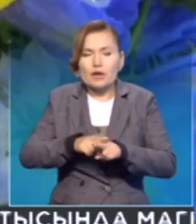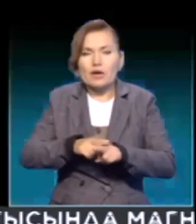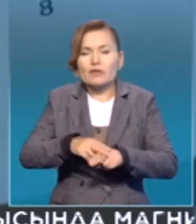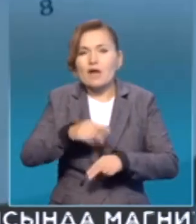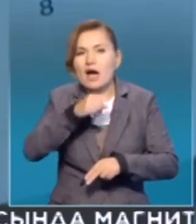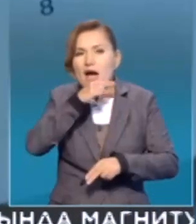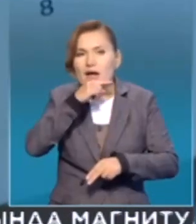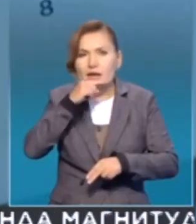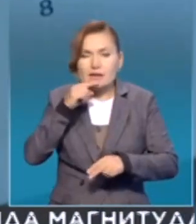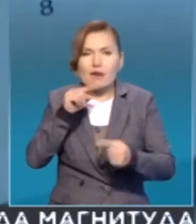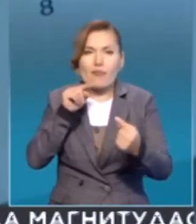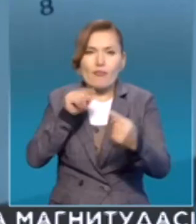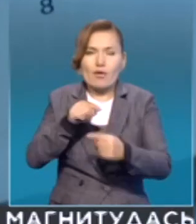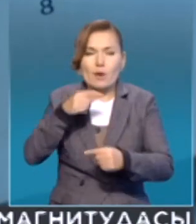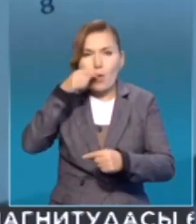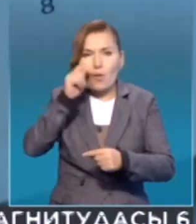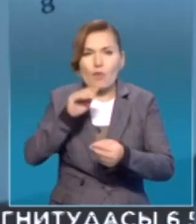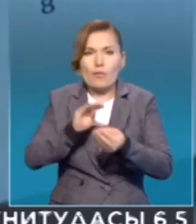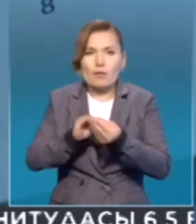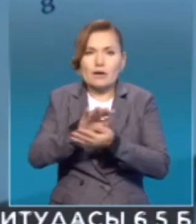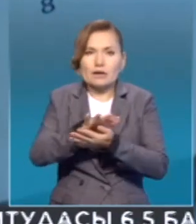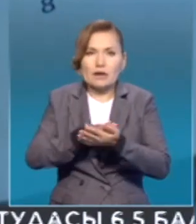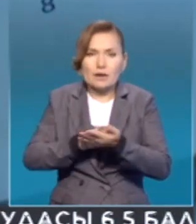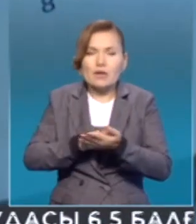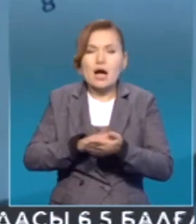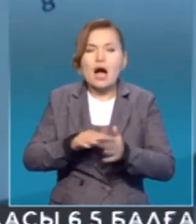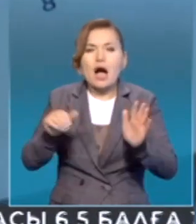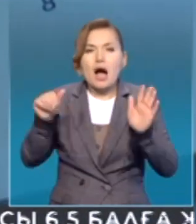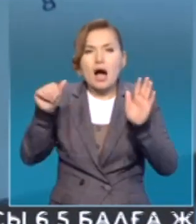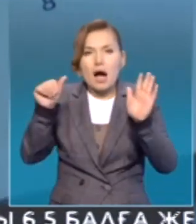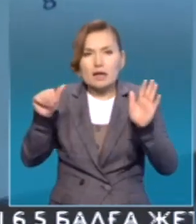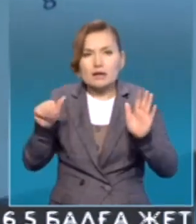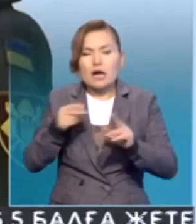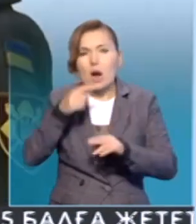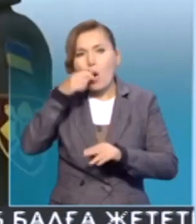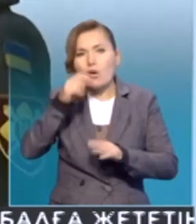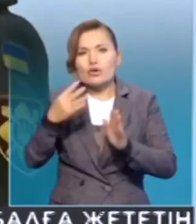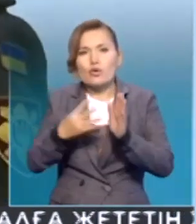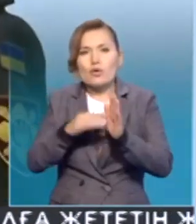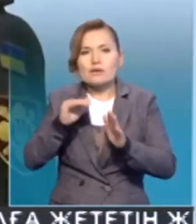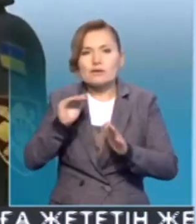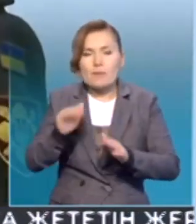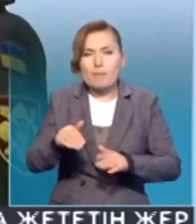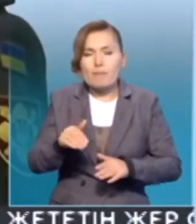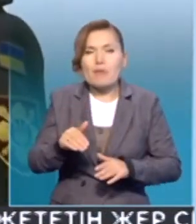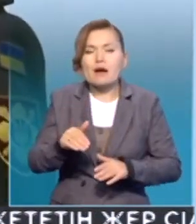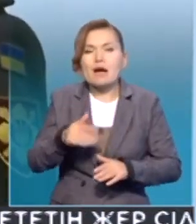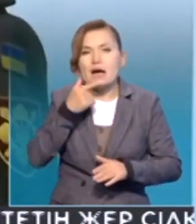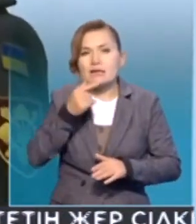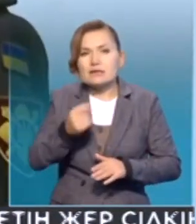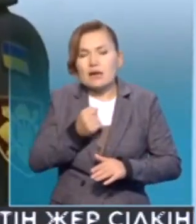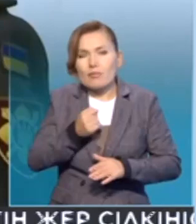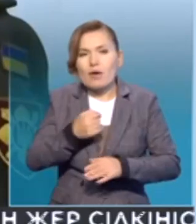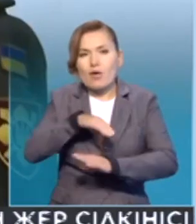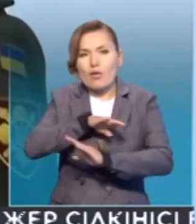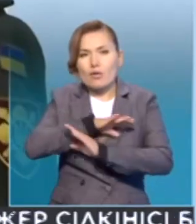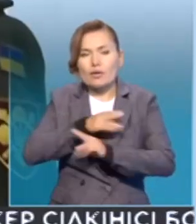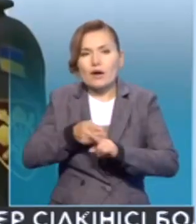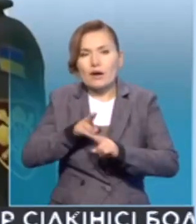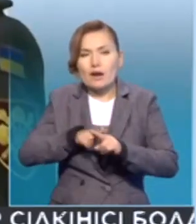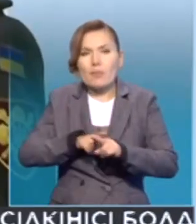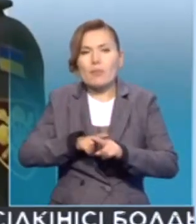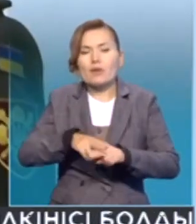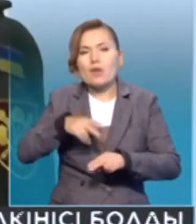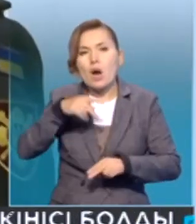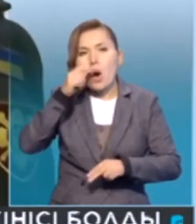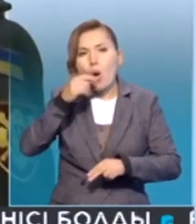нацизмнен тазарту үшін қарулы күштерін енгізгенін жариялады. Жарты жылда Украина 9000-ға жуық сарбазын жоғалтқан. Сонымен қатар ел халқының